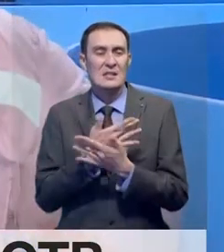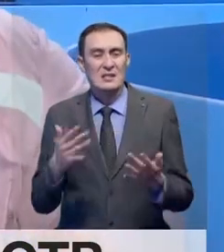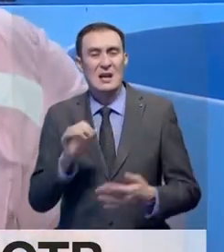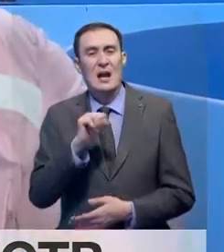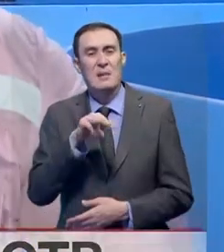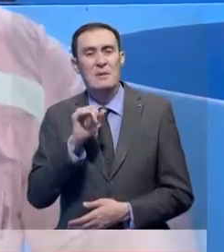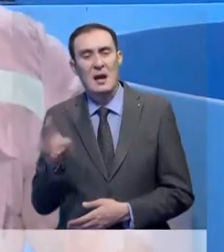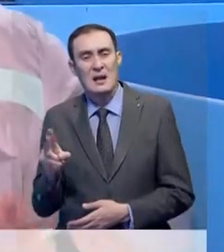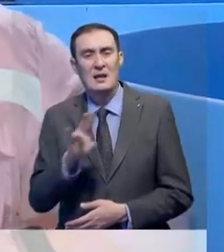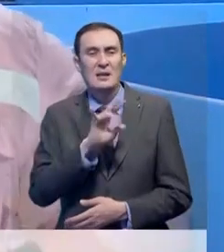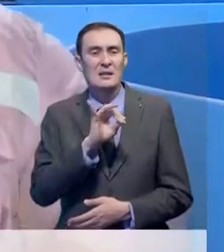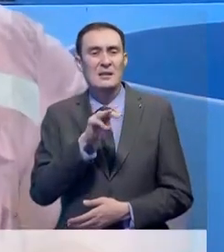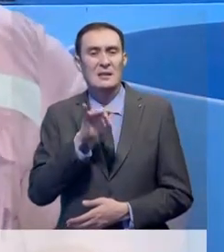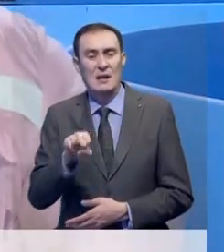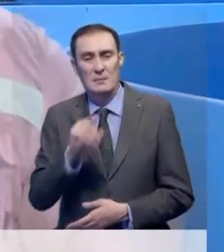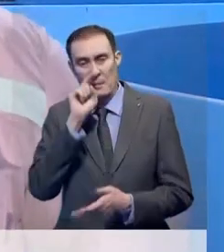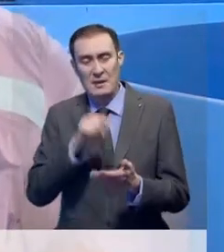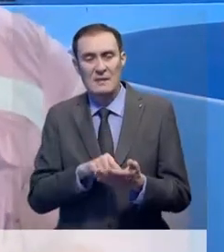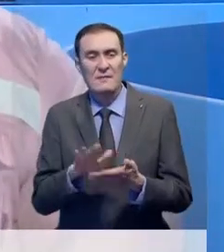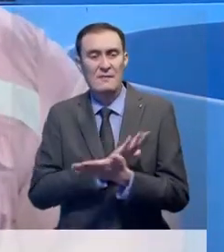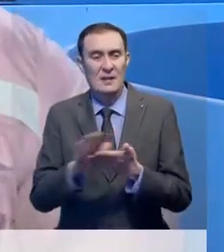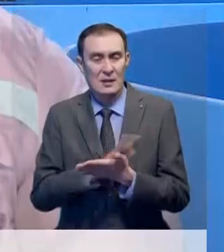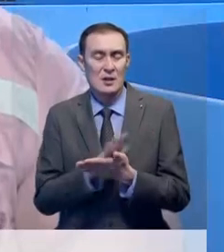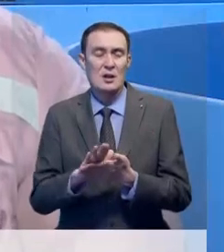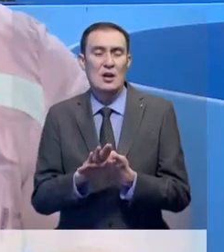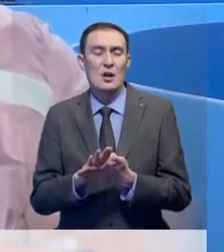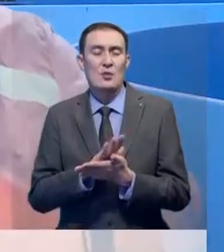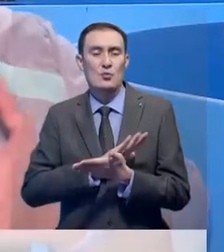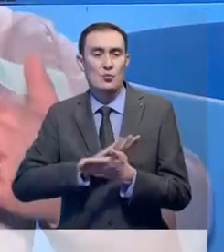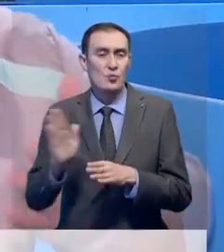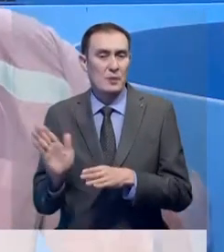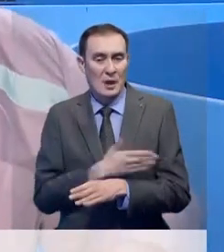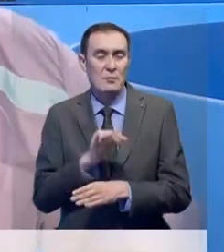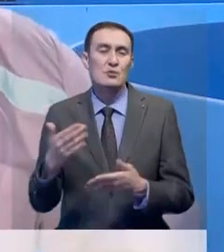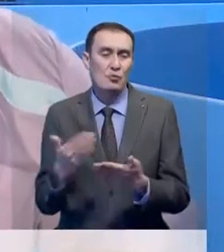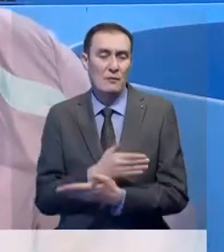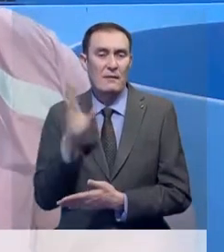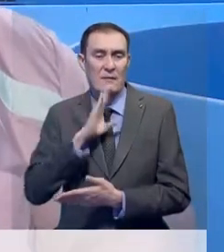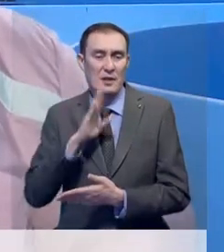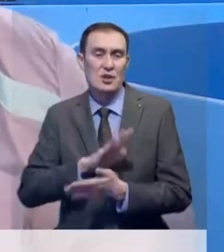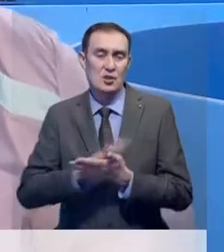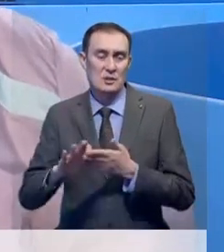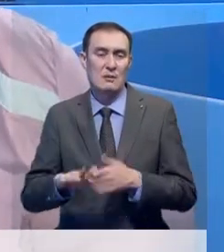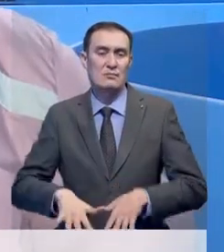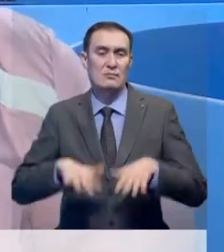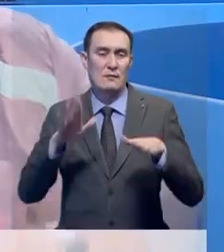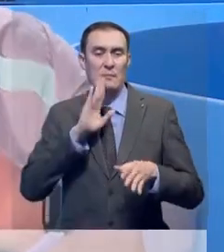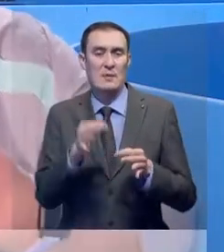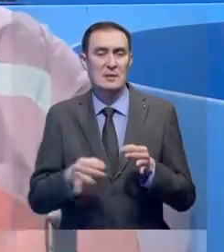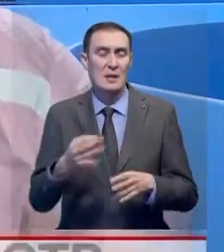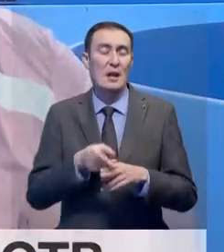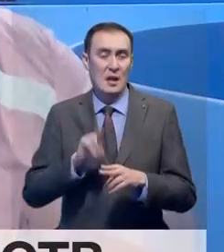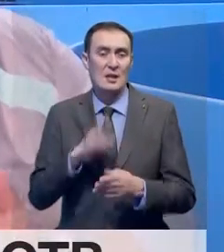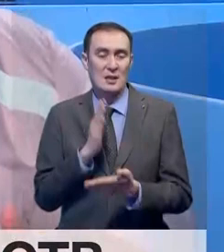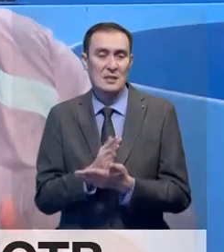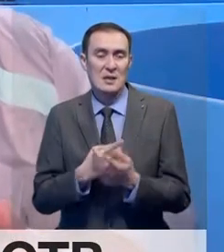аммиак у рыбы есть, оно поступает в биофильтры, очищается. И уже опять приходит чистая вода в бассейне. Это и